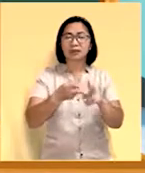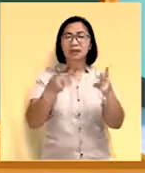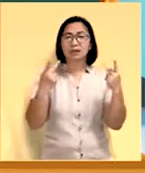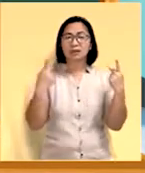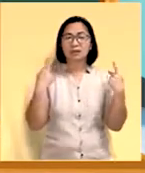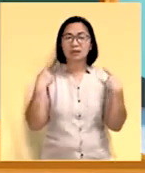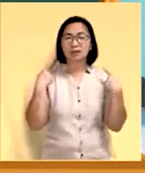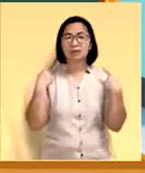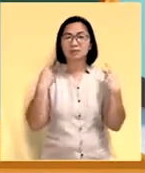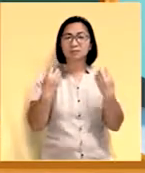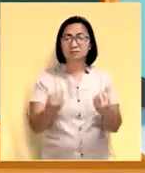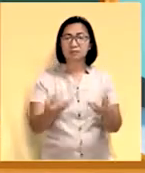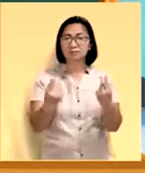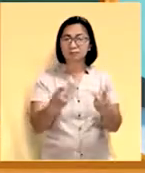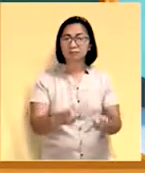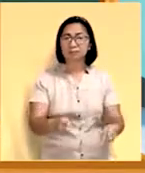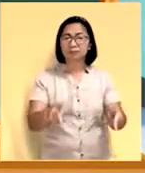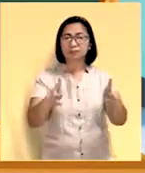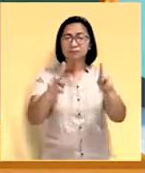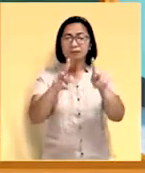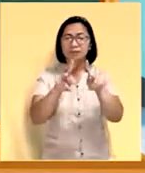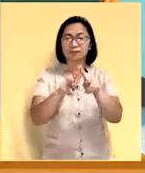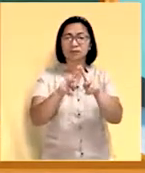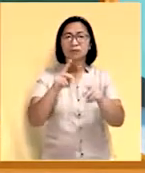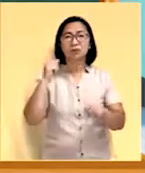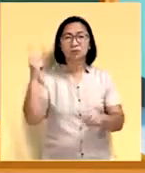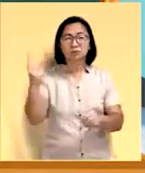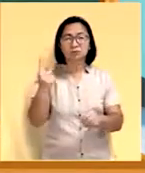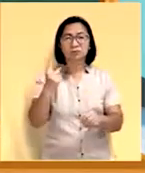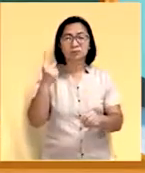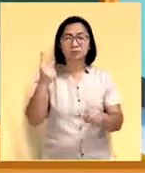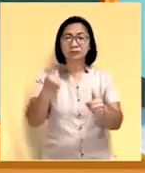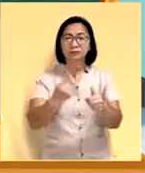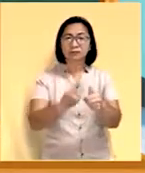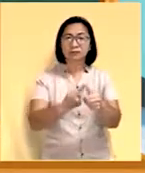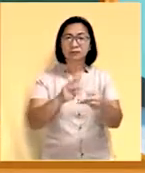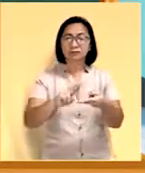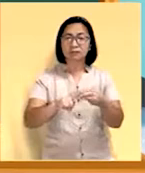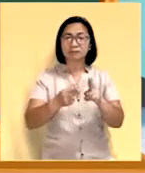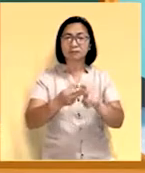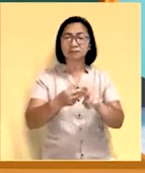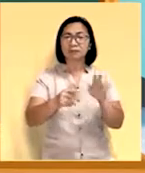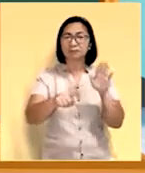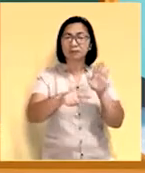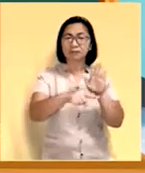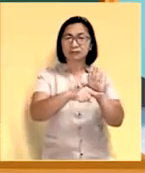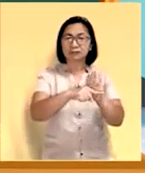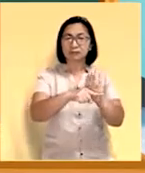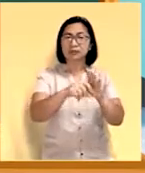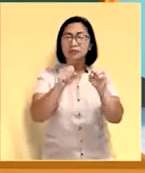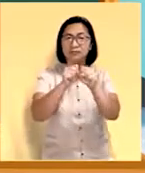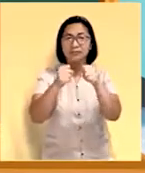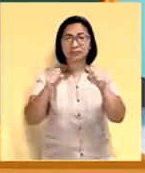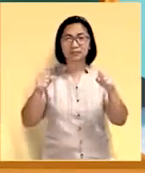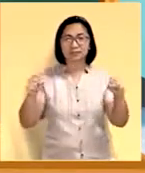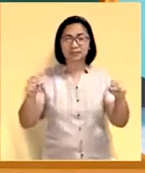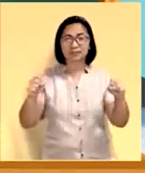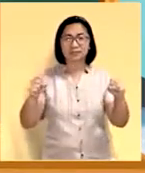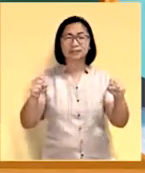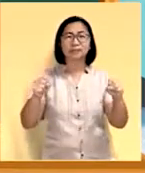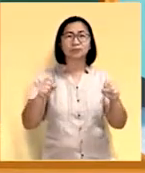may malaking value. Ito palagi ang unang number sa subtraction